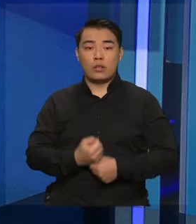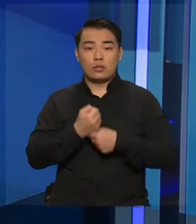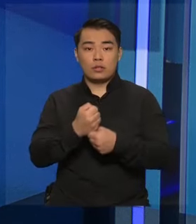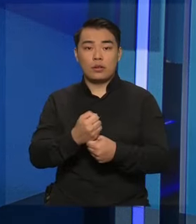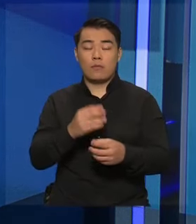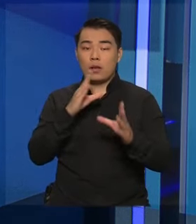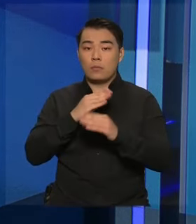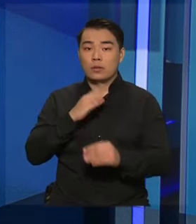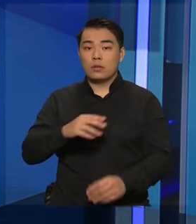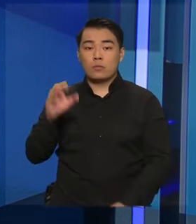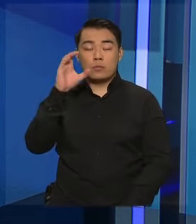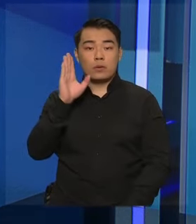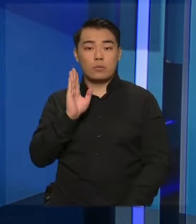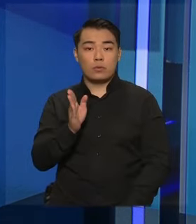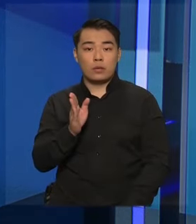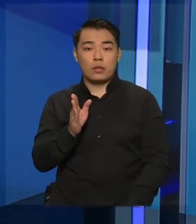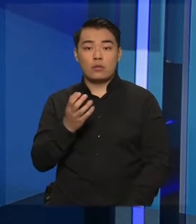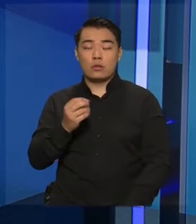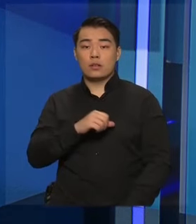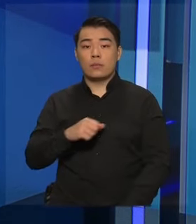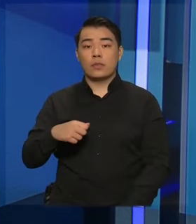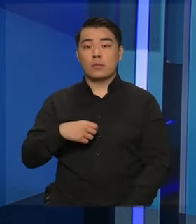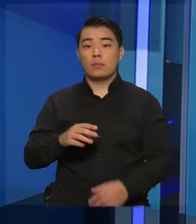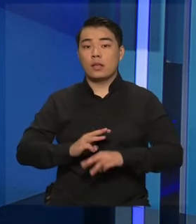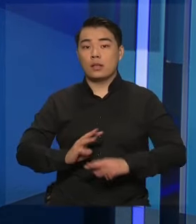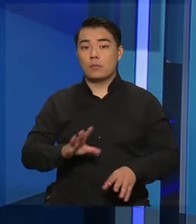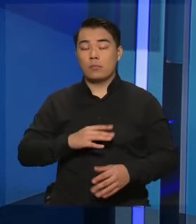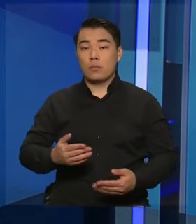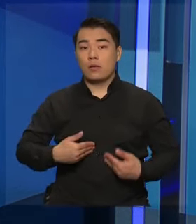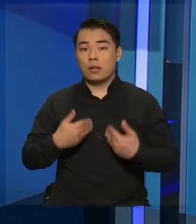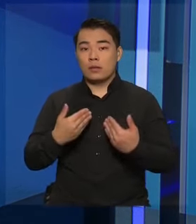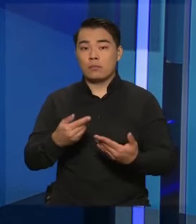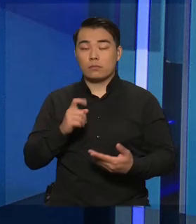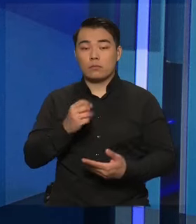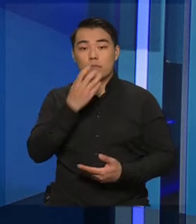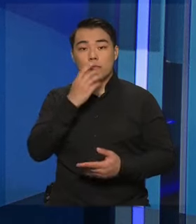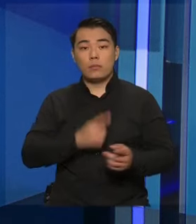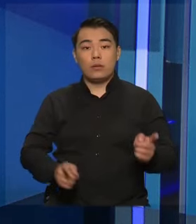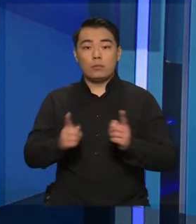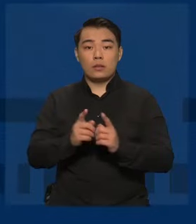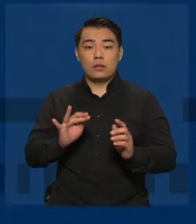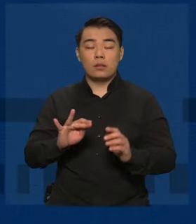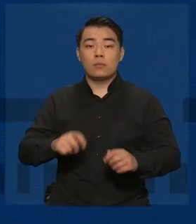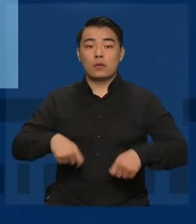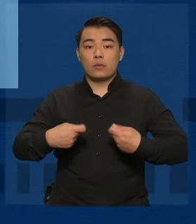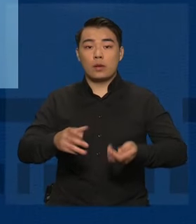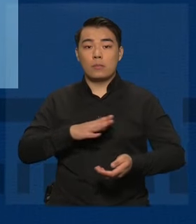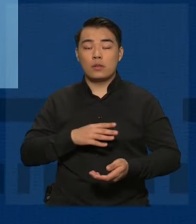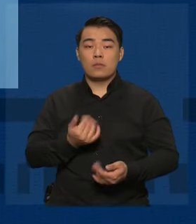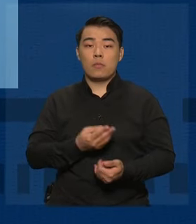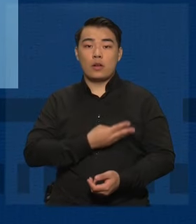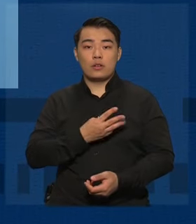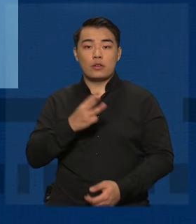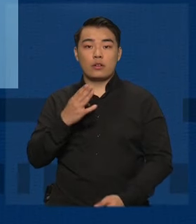поддерживать инициативы Узбекистана. В свою очередь глава МИД поблагодарил президента за теплый прием и передал наилучшие пожелания